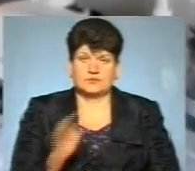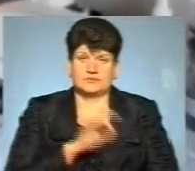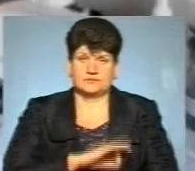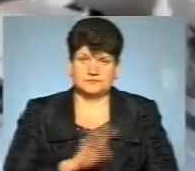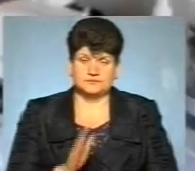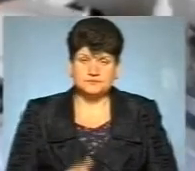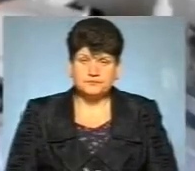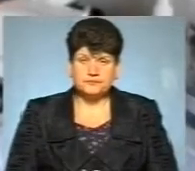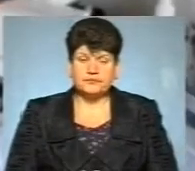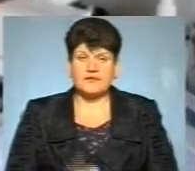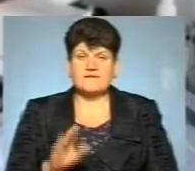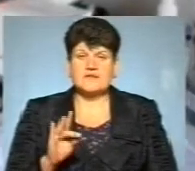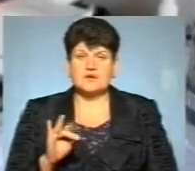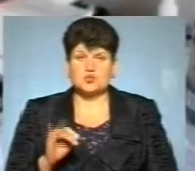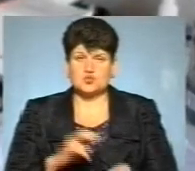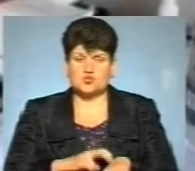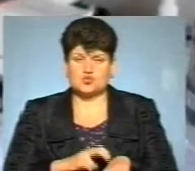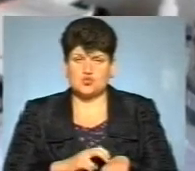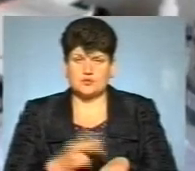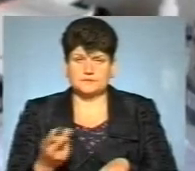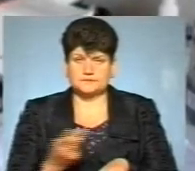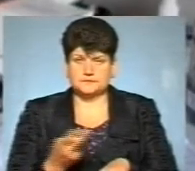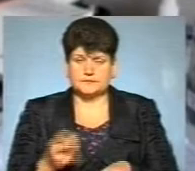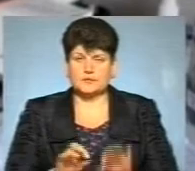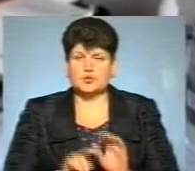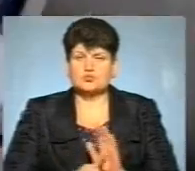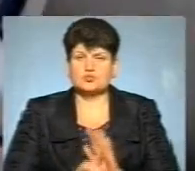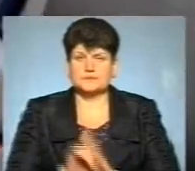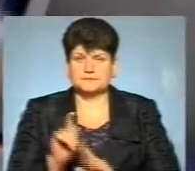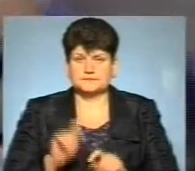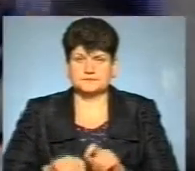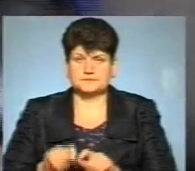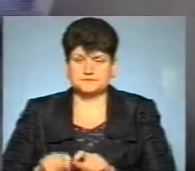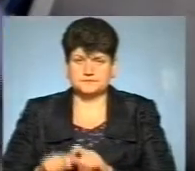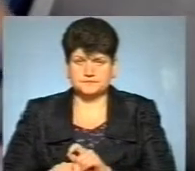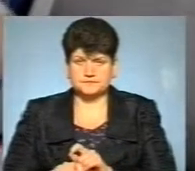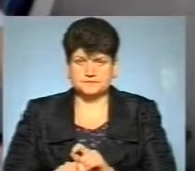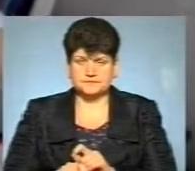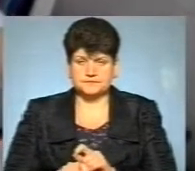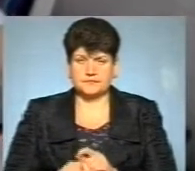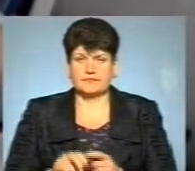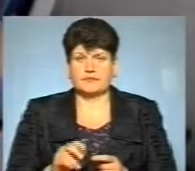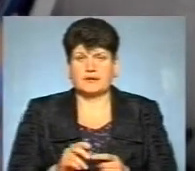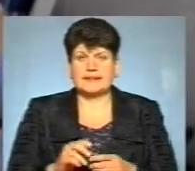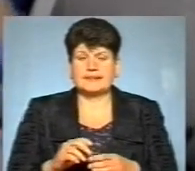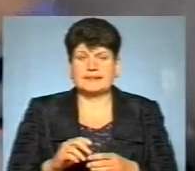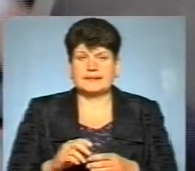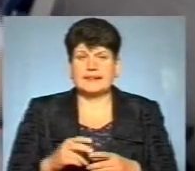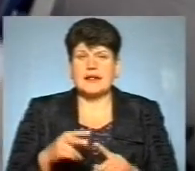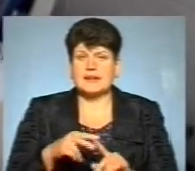використовувати. Вірусологи Уляна Ільницька та Ольга Костюк розпочинають тестування. Налаштовуємо дозатор на необхідний